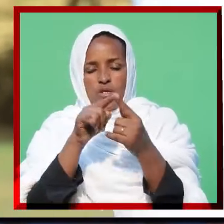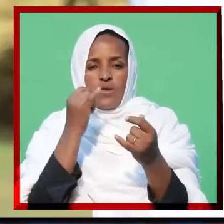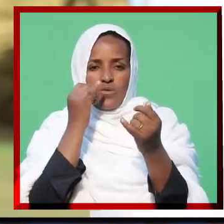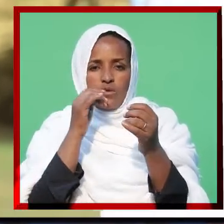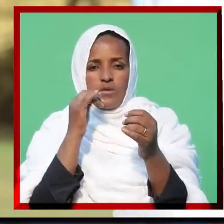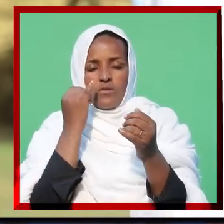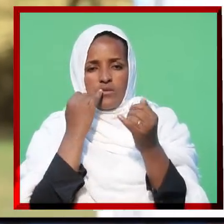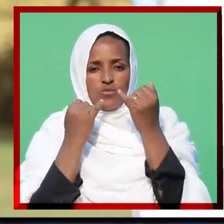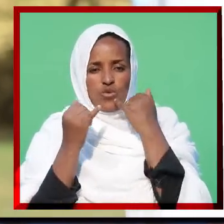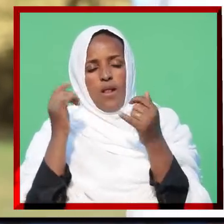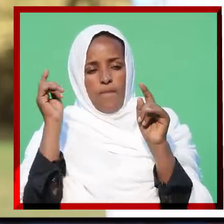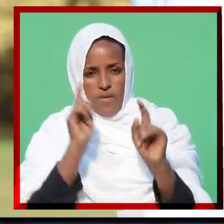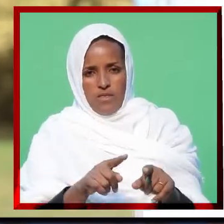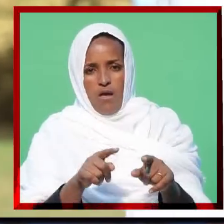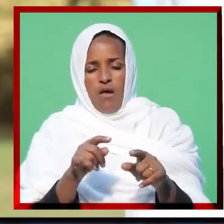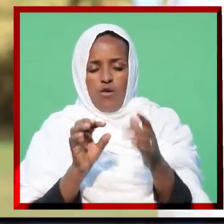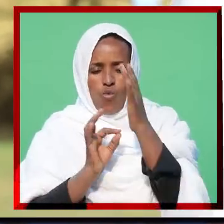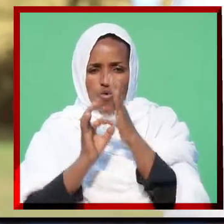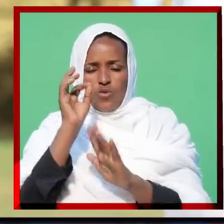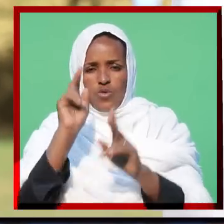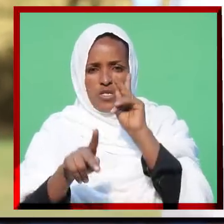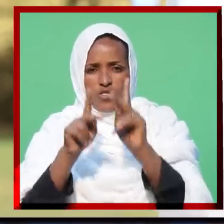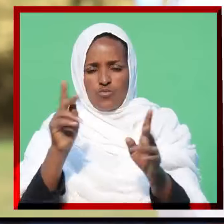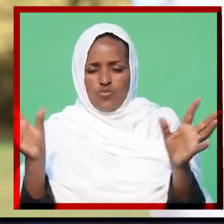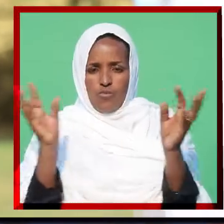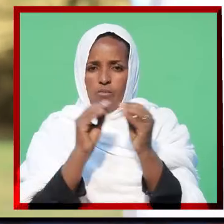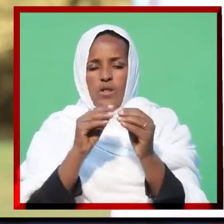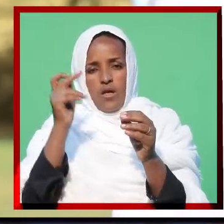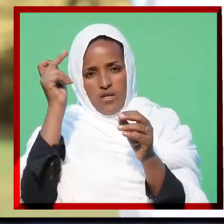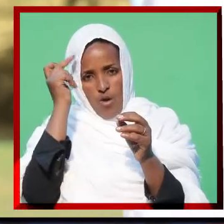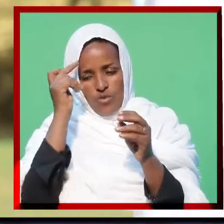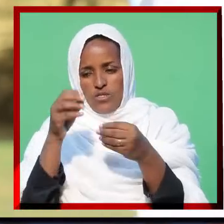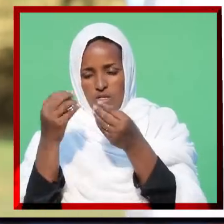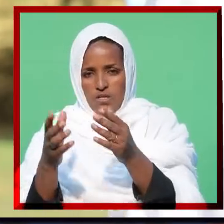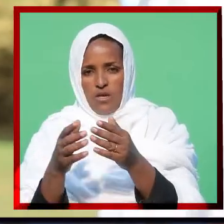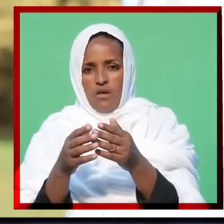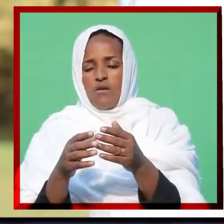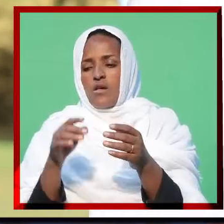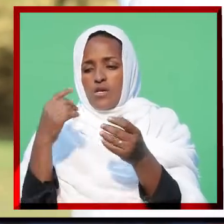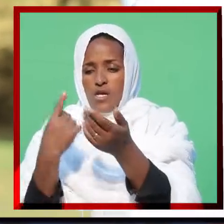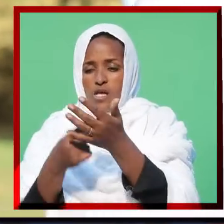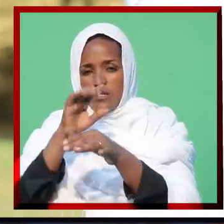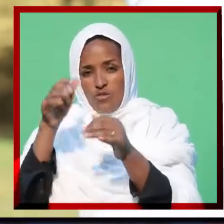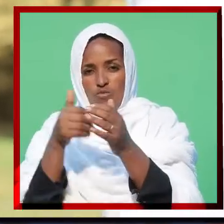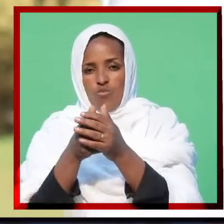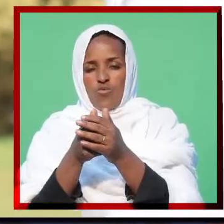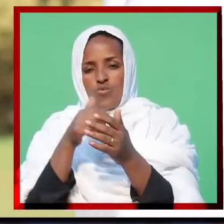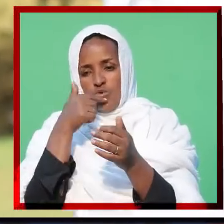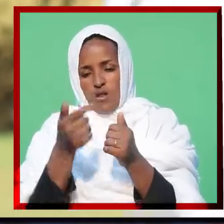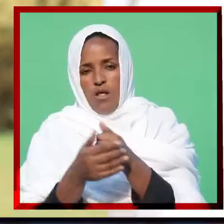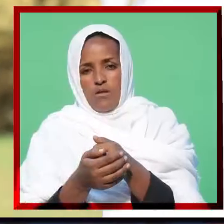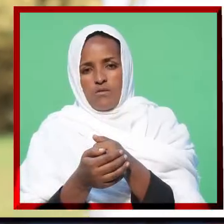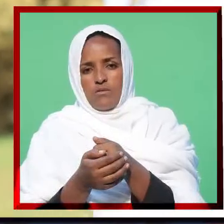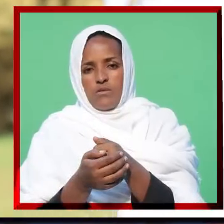መጣ ኢዮአብም የቆጠራቸውን የህዝቡ ድምር ለዳዊት ሰጠ ከእስራኤልም ሁሉ ይላል የእስራኤል